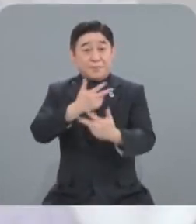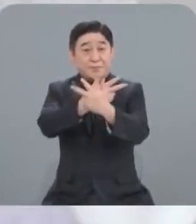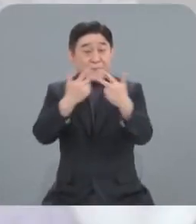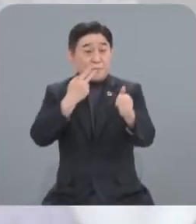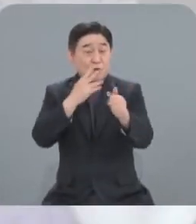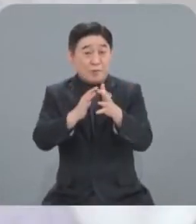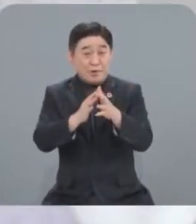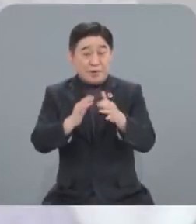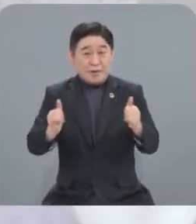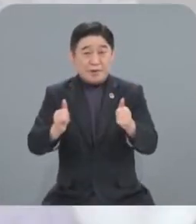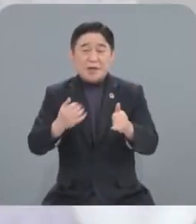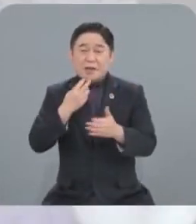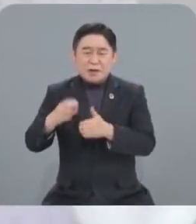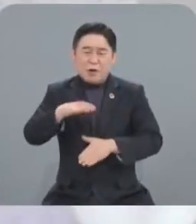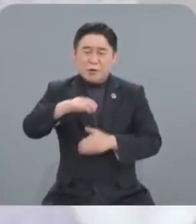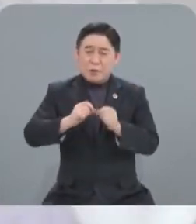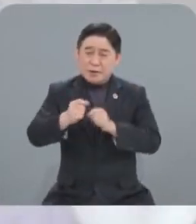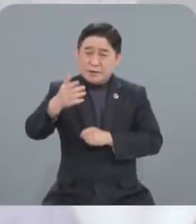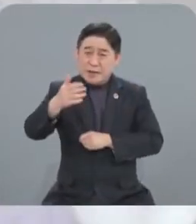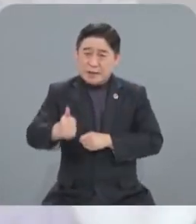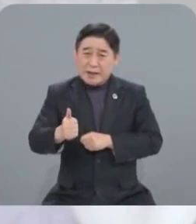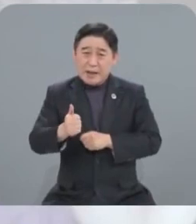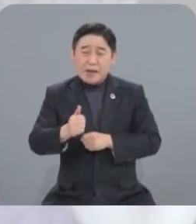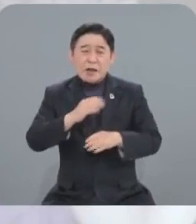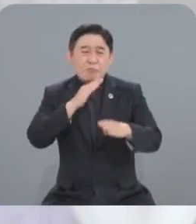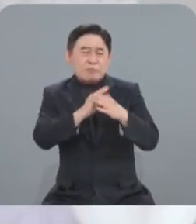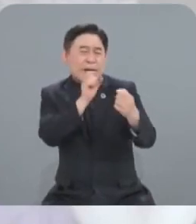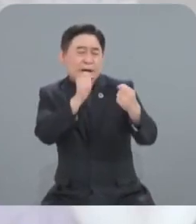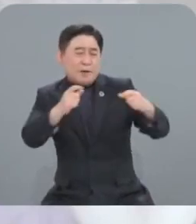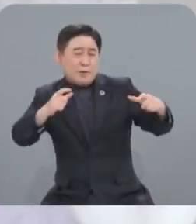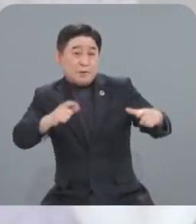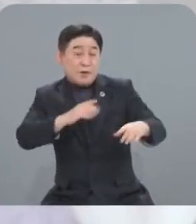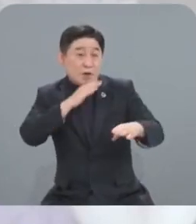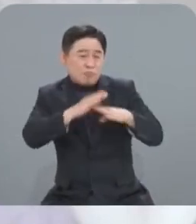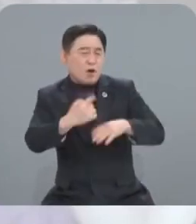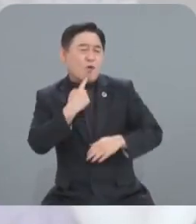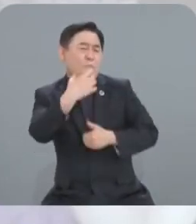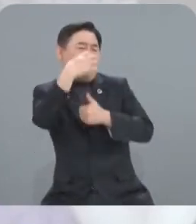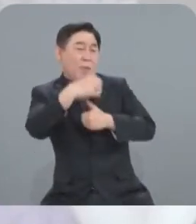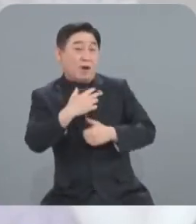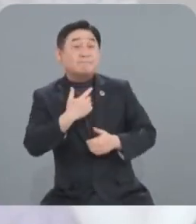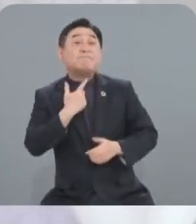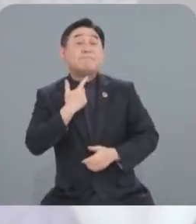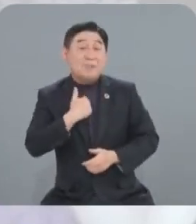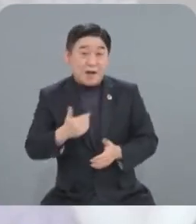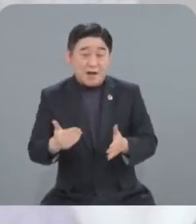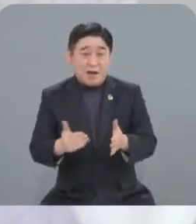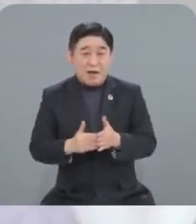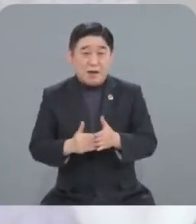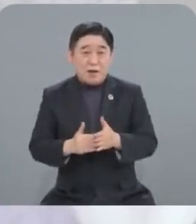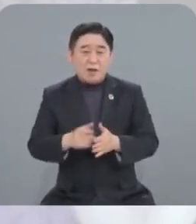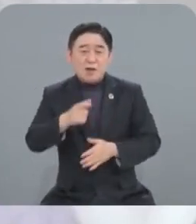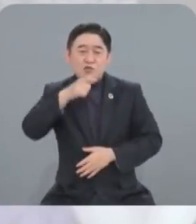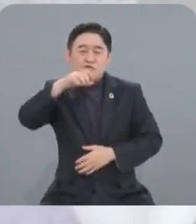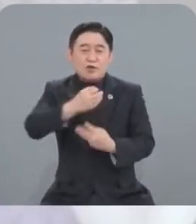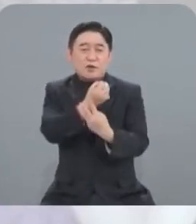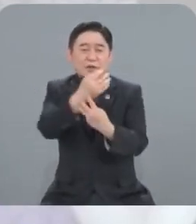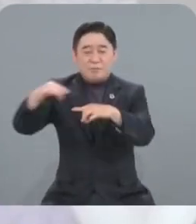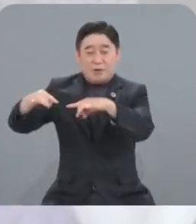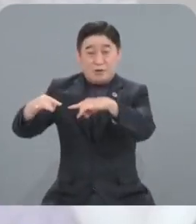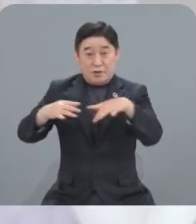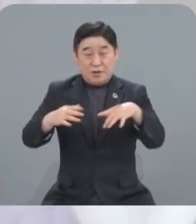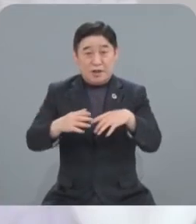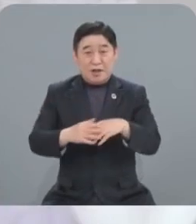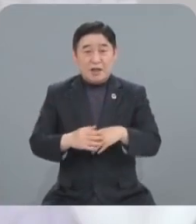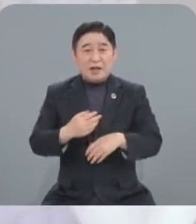후보는 경기도지사 시절 접경지역에서 북한의 위협 또 경험했고 수원이 삼성전자